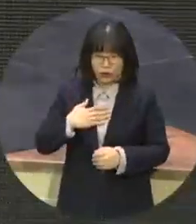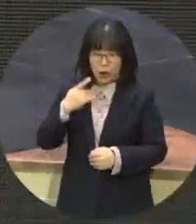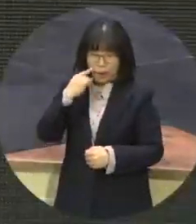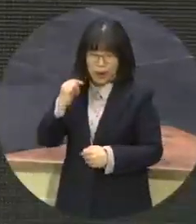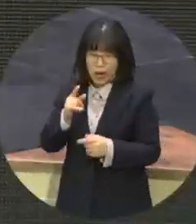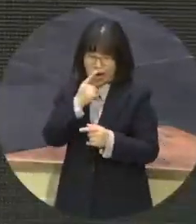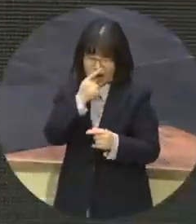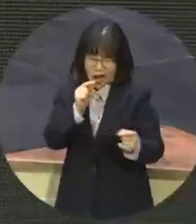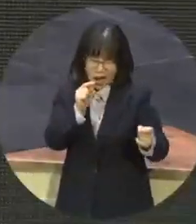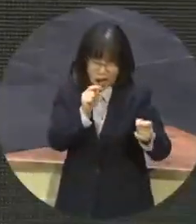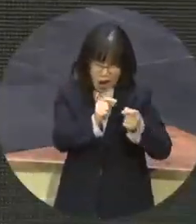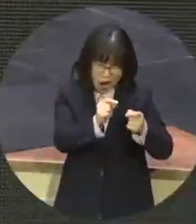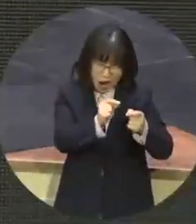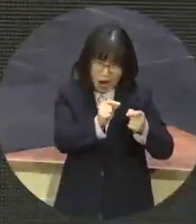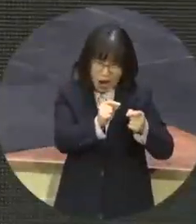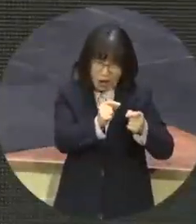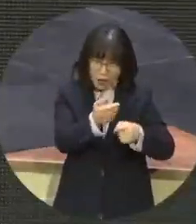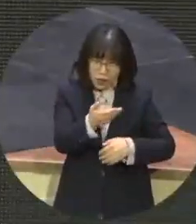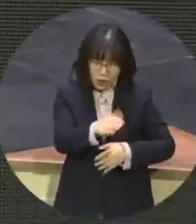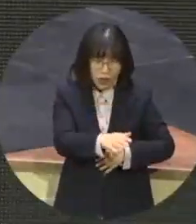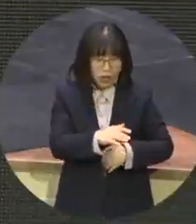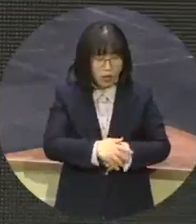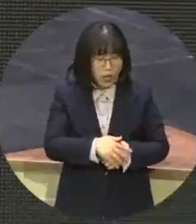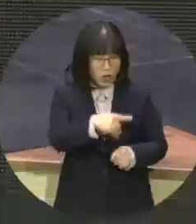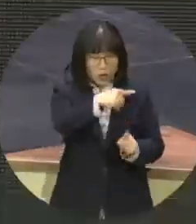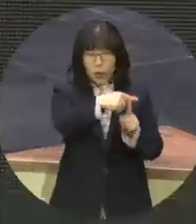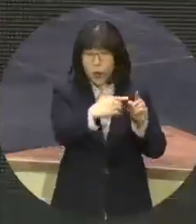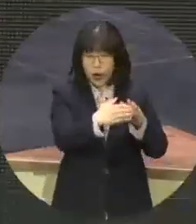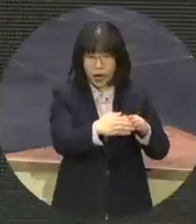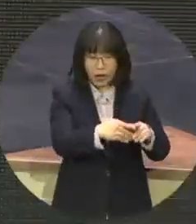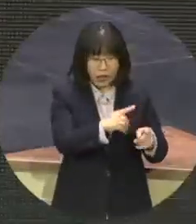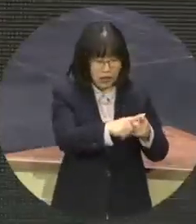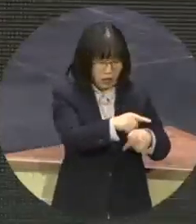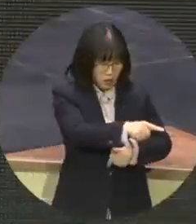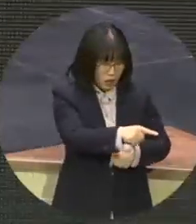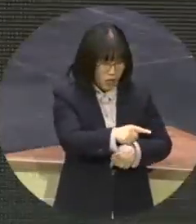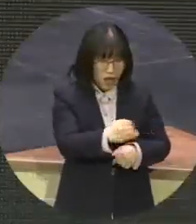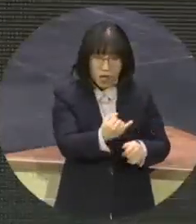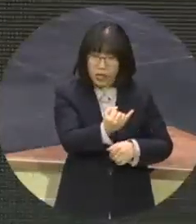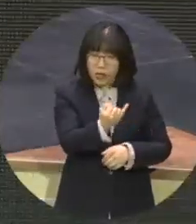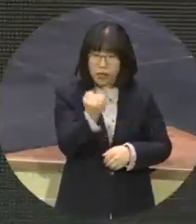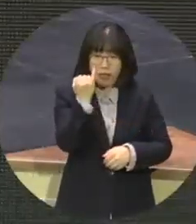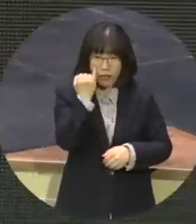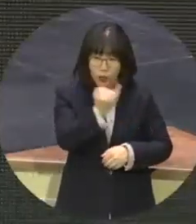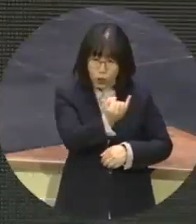친한데, 영적 문제, 교회 문제 났으면 우리 어머니는 하나님 옆에 탁,